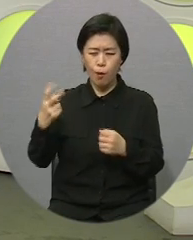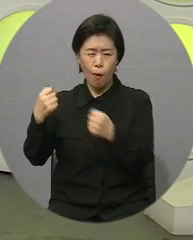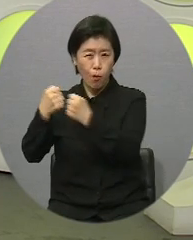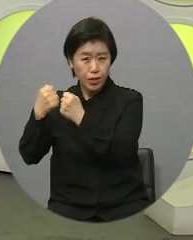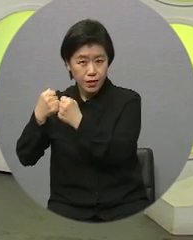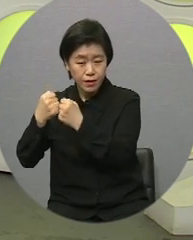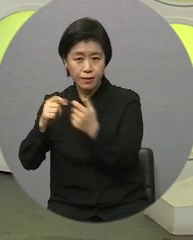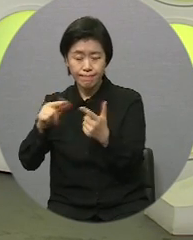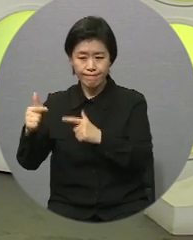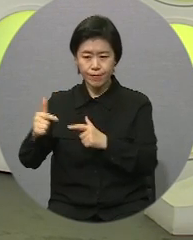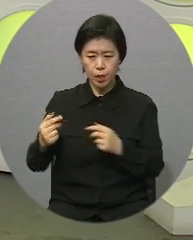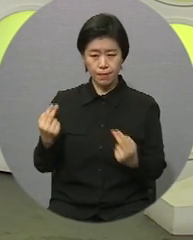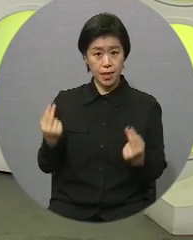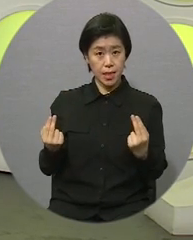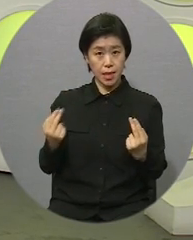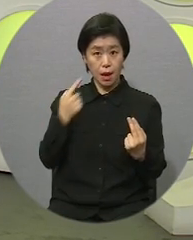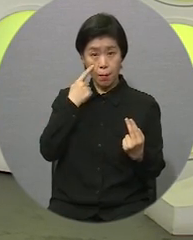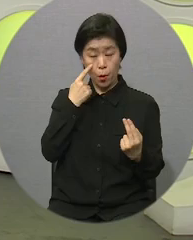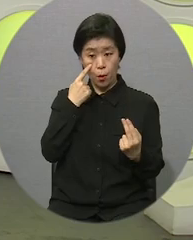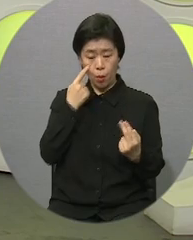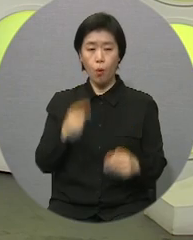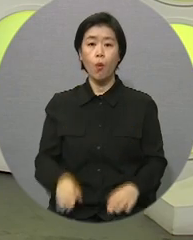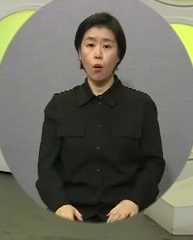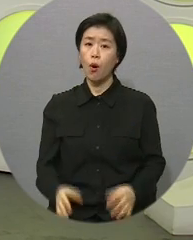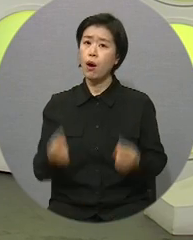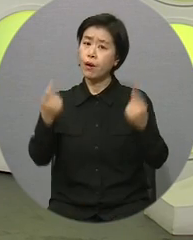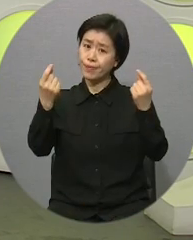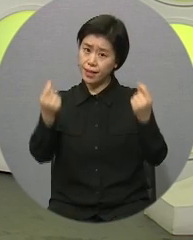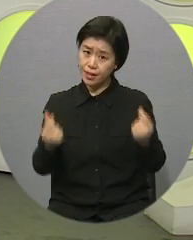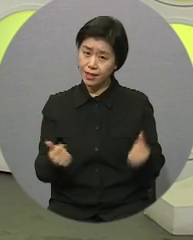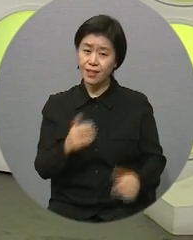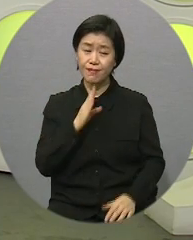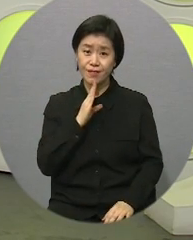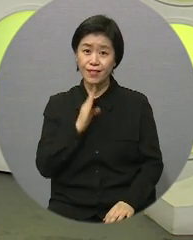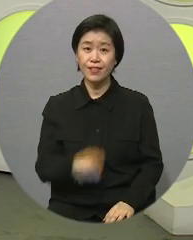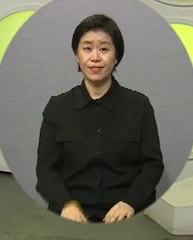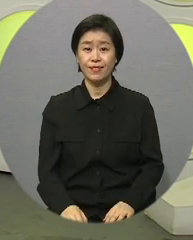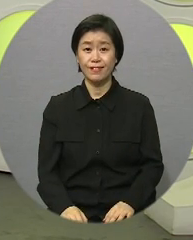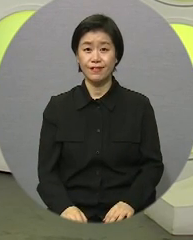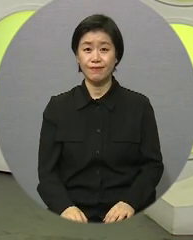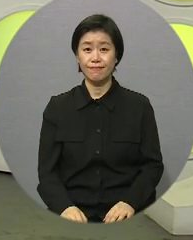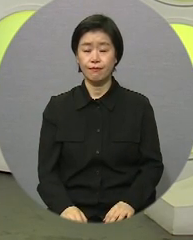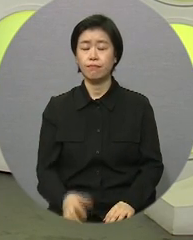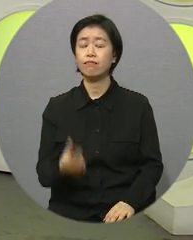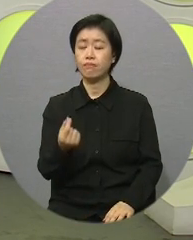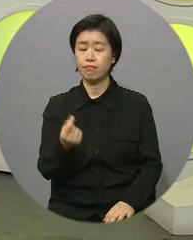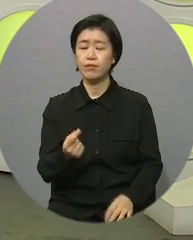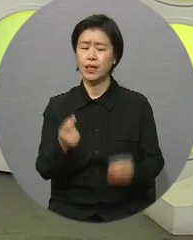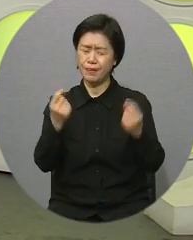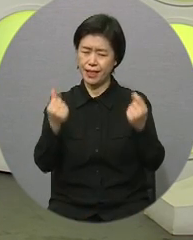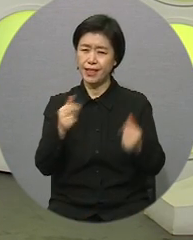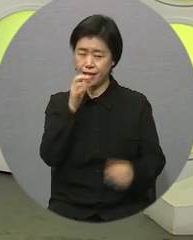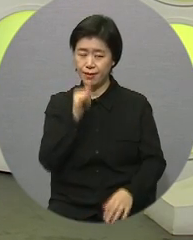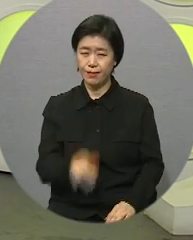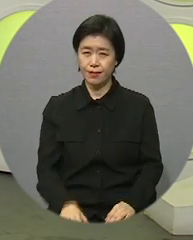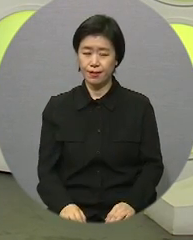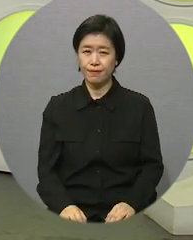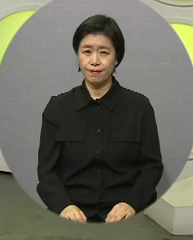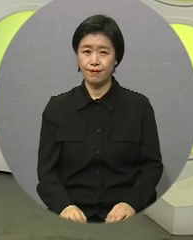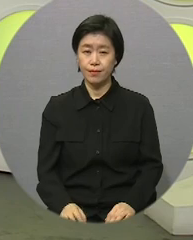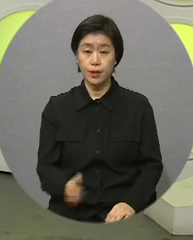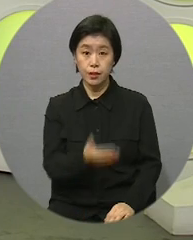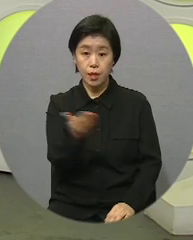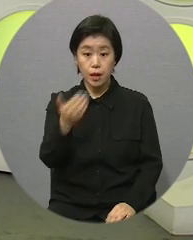보면이 복싱과네 인생이 좀 닮은 점이 있다면 어떤 점을 들 수 있을까요 많이 닮았죠 그러니까 우리이